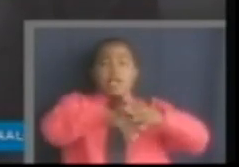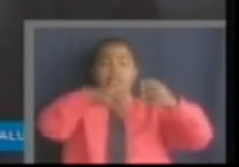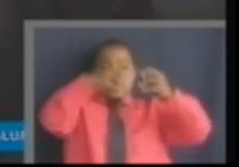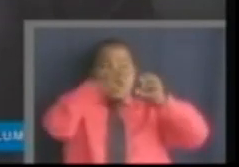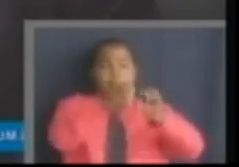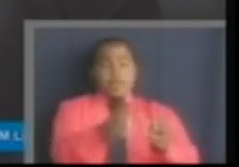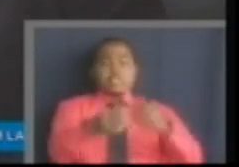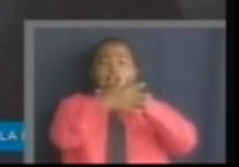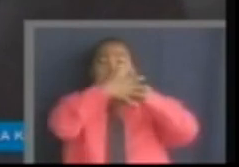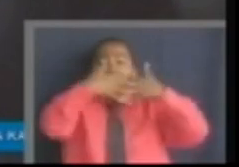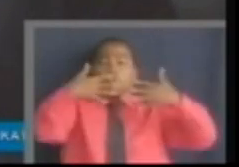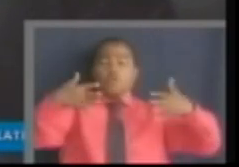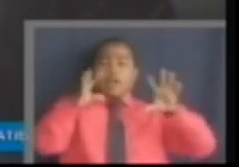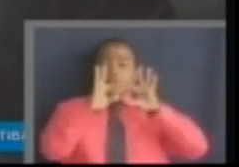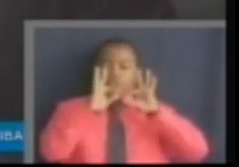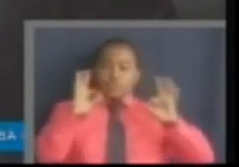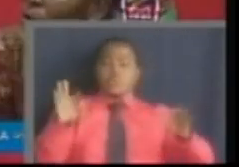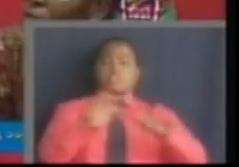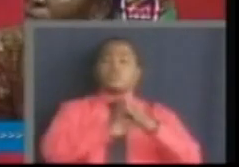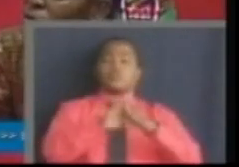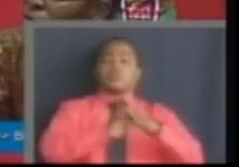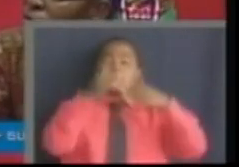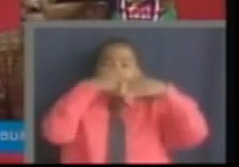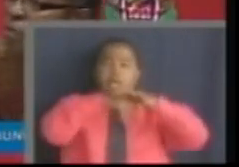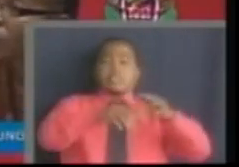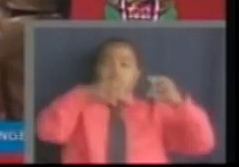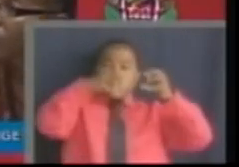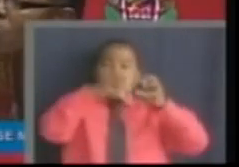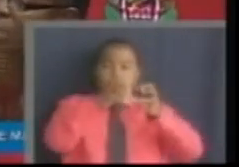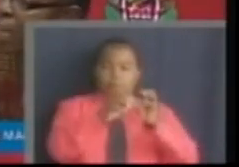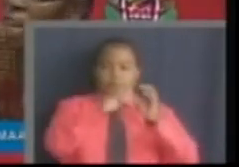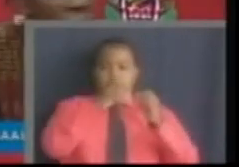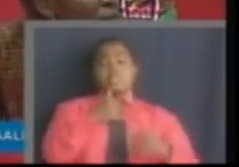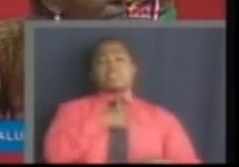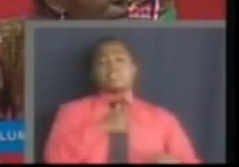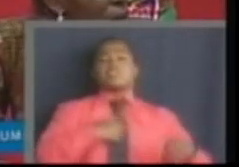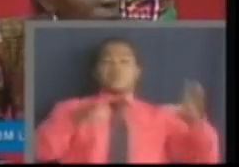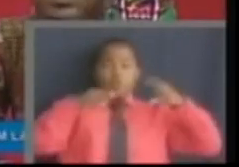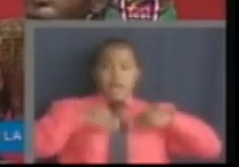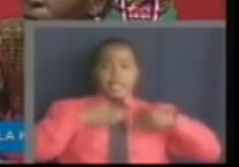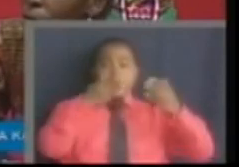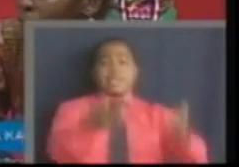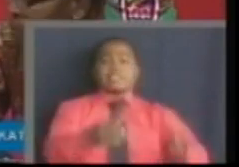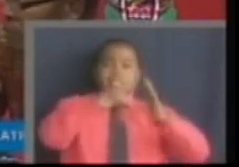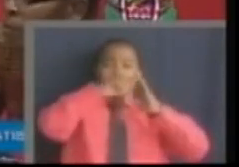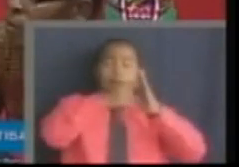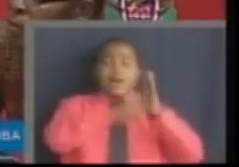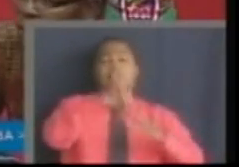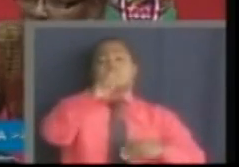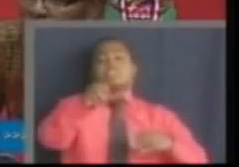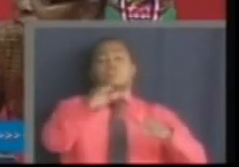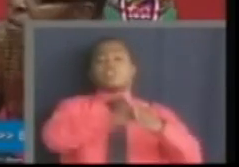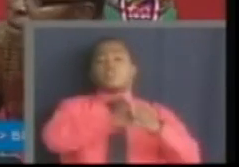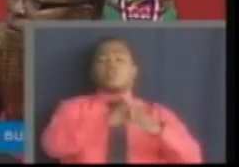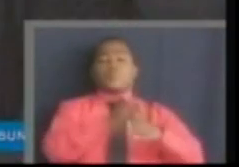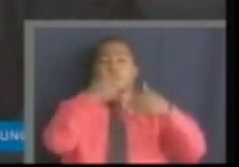za staha zikatumike kule kwenye kamati. Tumekubaliana kwamba kanuni hizi ndizo tunazozitumia kwenye